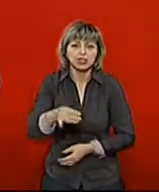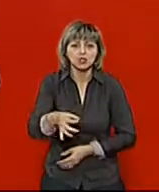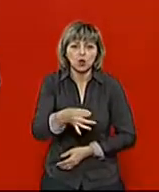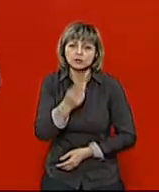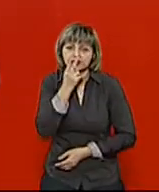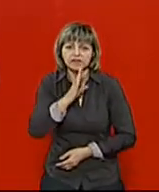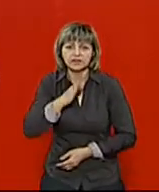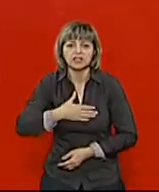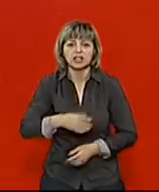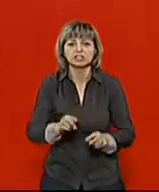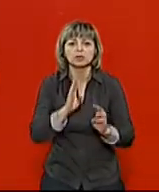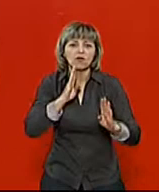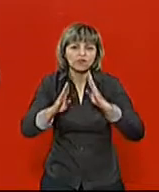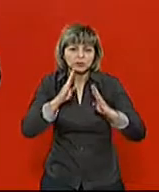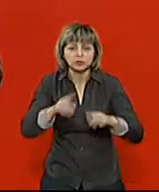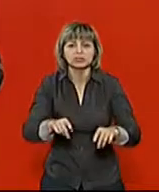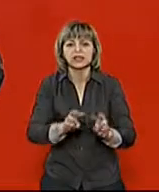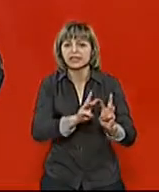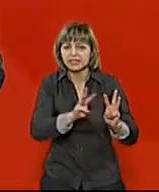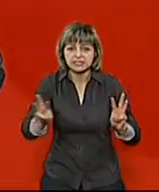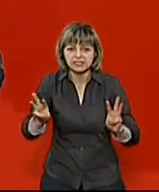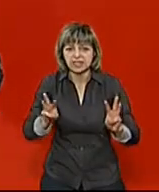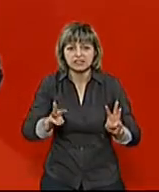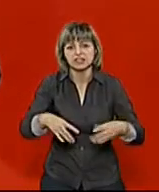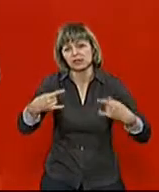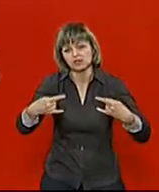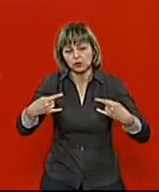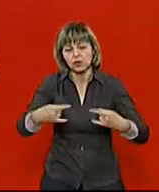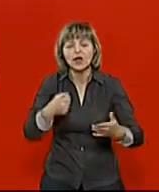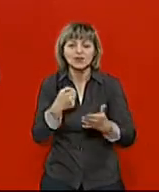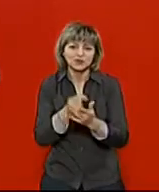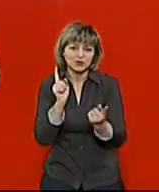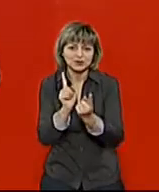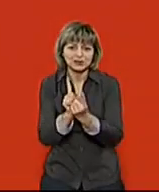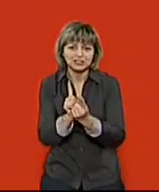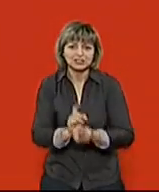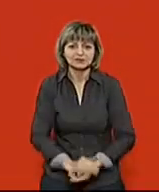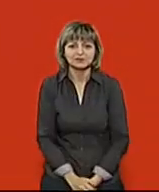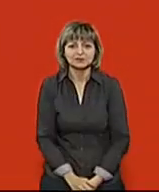дивіться на нашій сторінці у Facebook та на сайті vo.suspilne.media. Вдалого вечора!